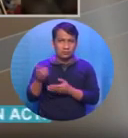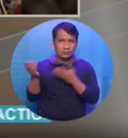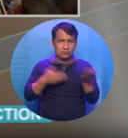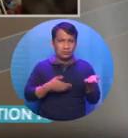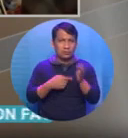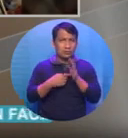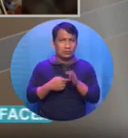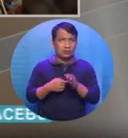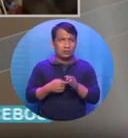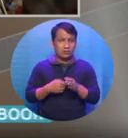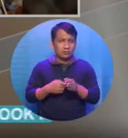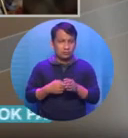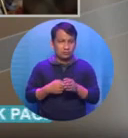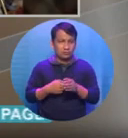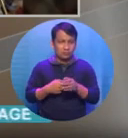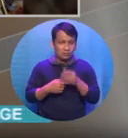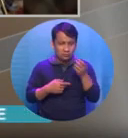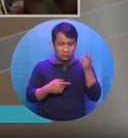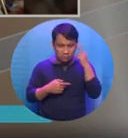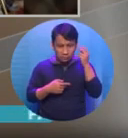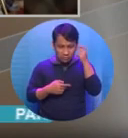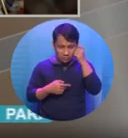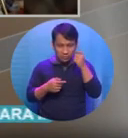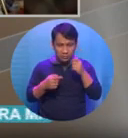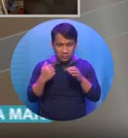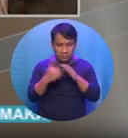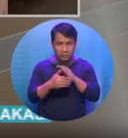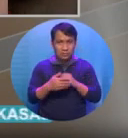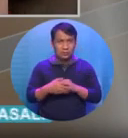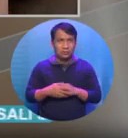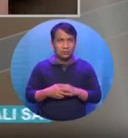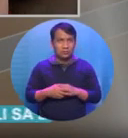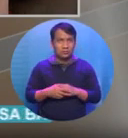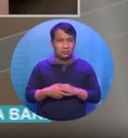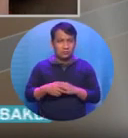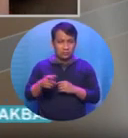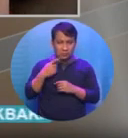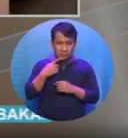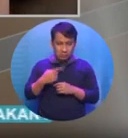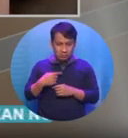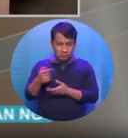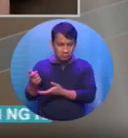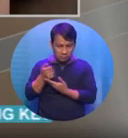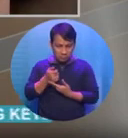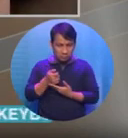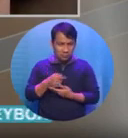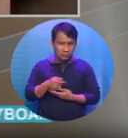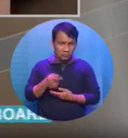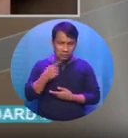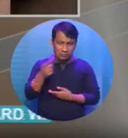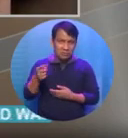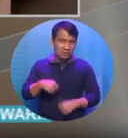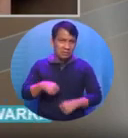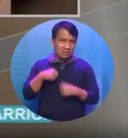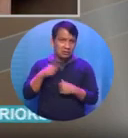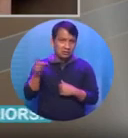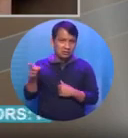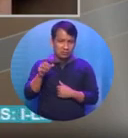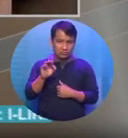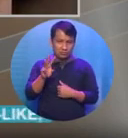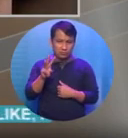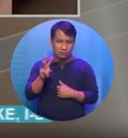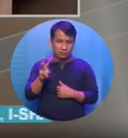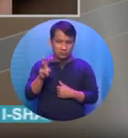Yung sino daw laban na itulpo kasi OFW daw siya. Tutulungan ka pa niya magsumbong sa akin? Oo nga, sir, kasi OFW daw